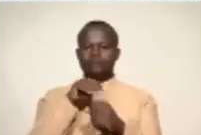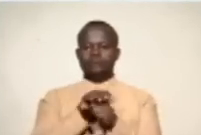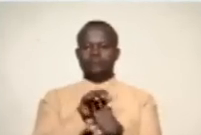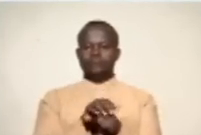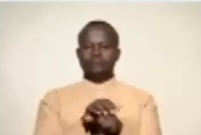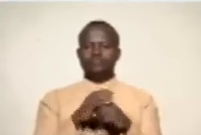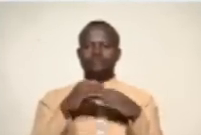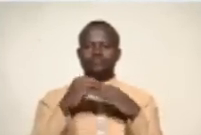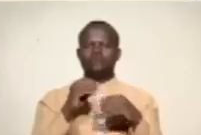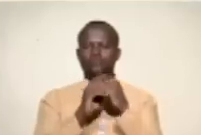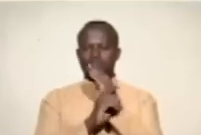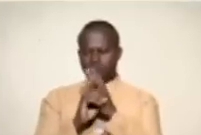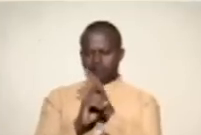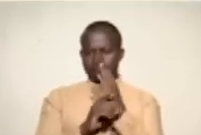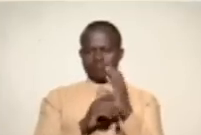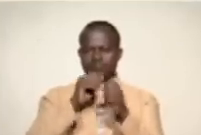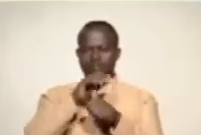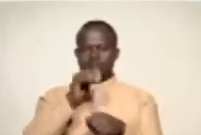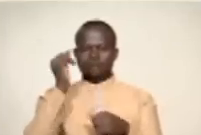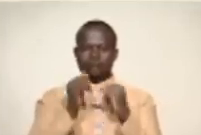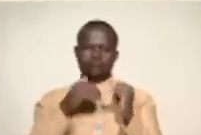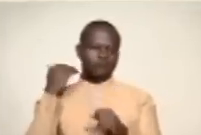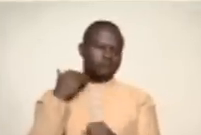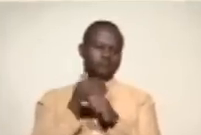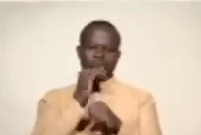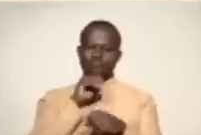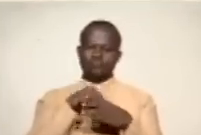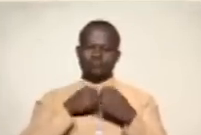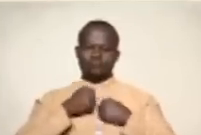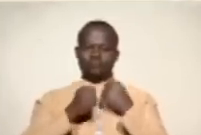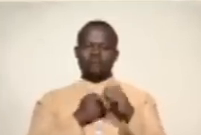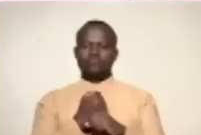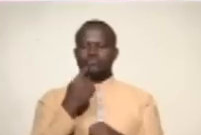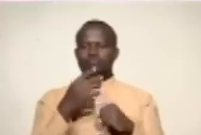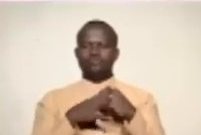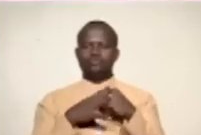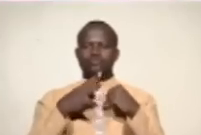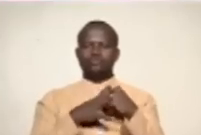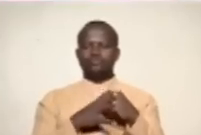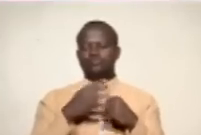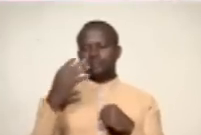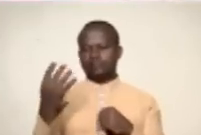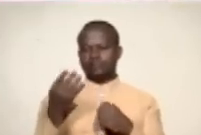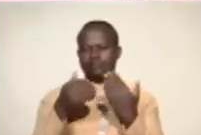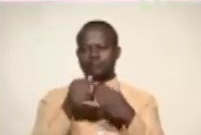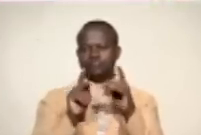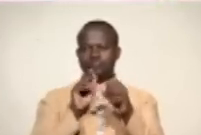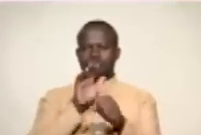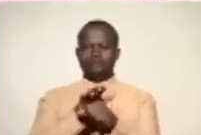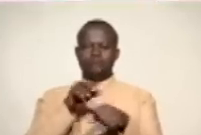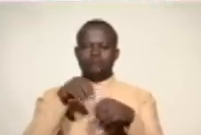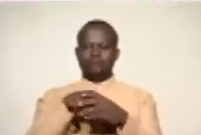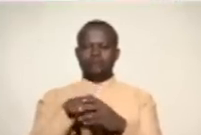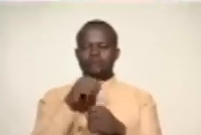ba burgumestri. Itotezwa ryashojwe na Jenoside yakorewe Abatutsi mu Rwanda mu mwaka 1994, aho benshi mu Batutsi